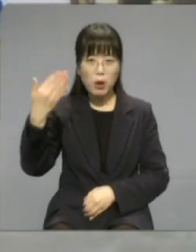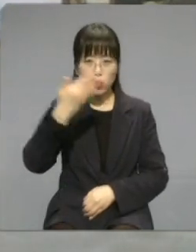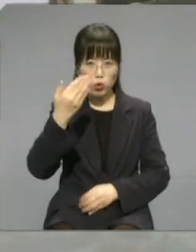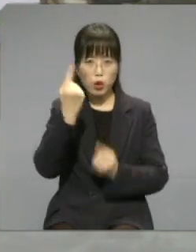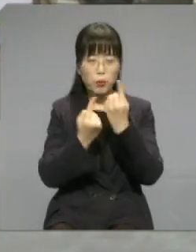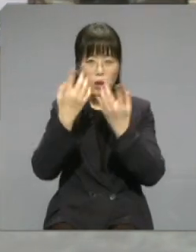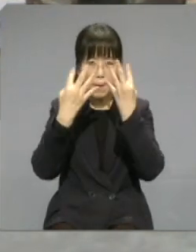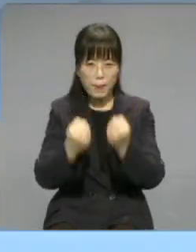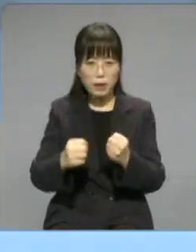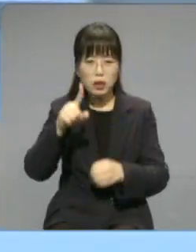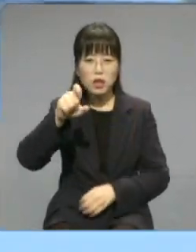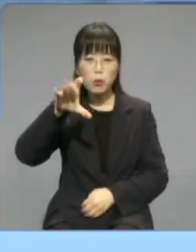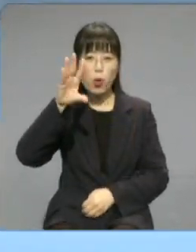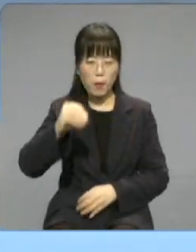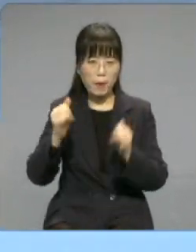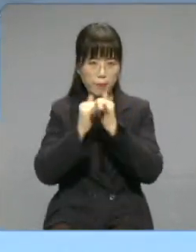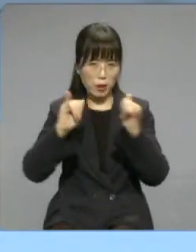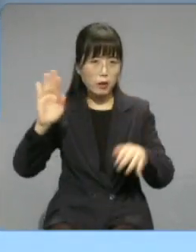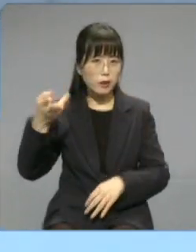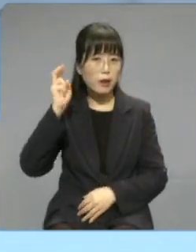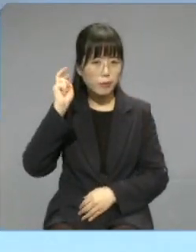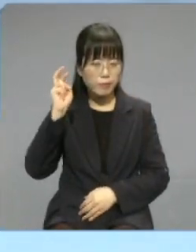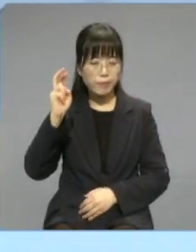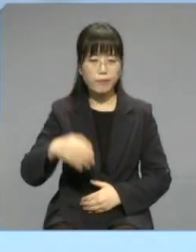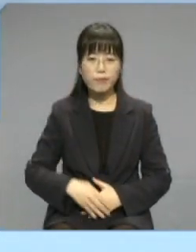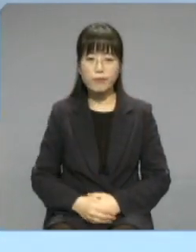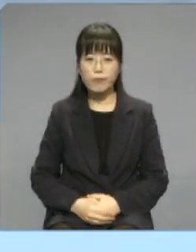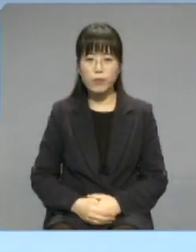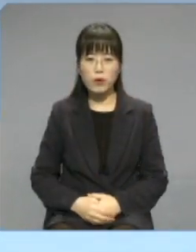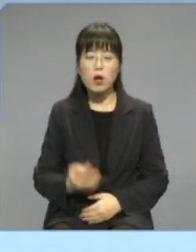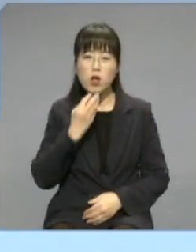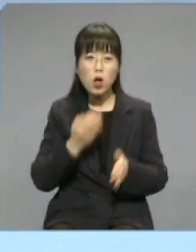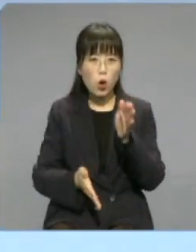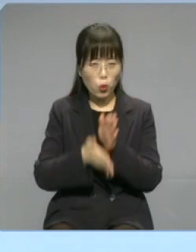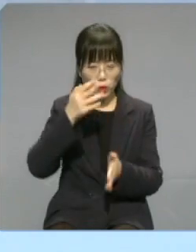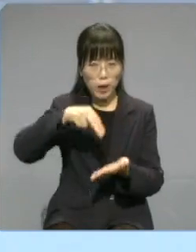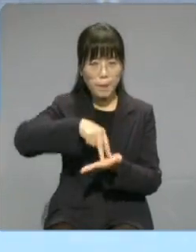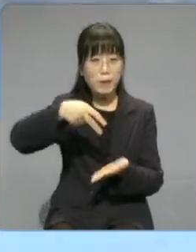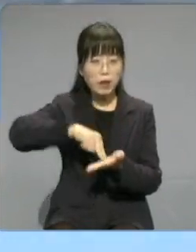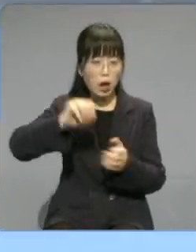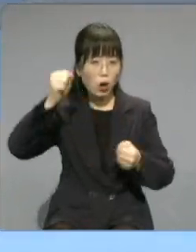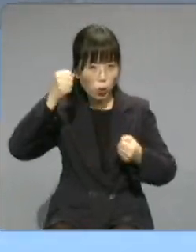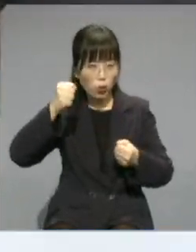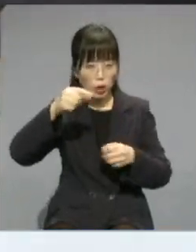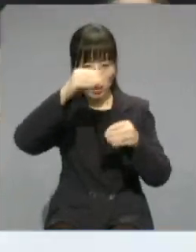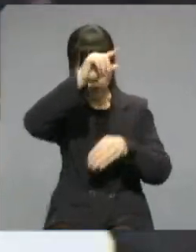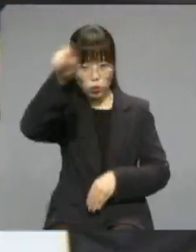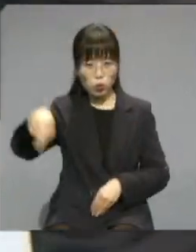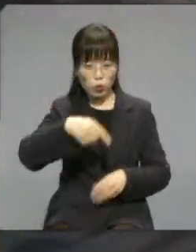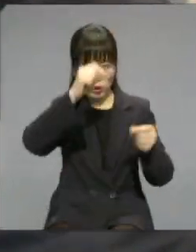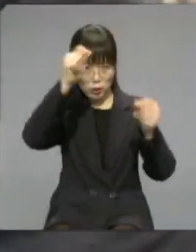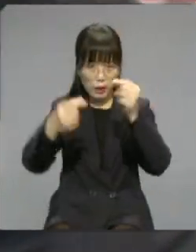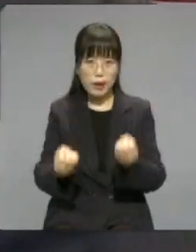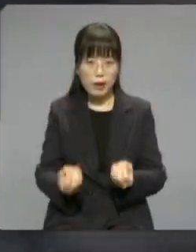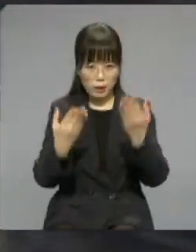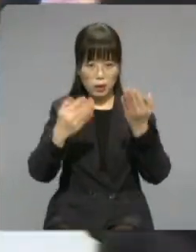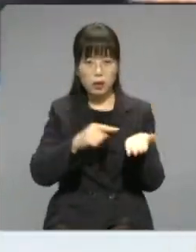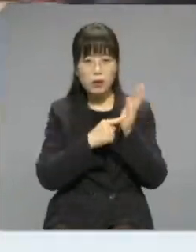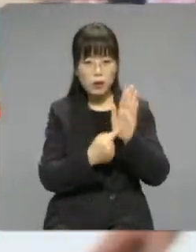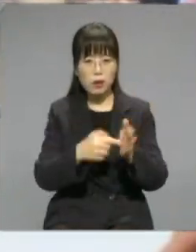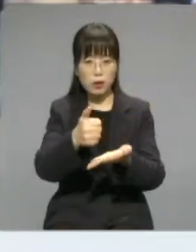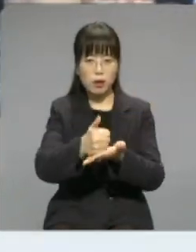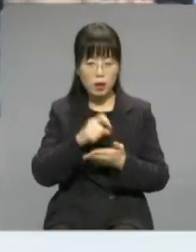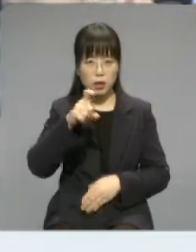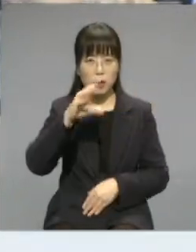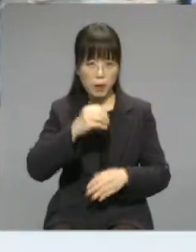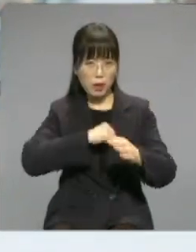명보다 많은 15만여 명이 될 것으로 예상됩니다. 서울시는 피겨 공연, 룰렛 돌리기 등 행사를 개최해 이용객